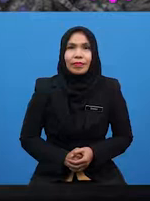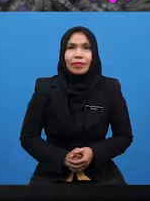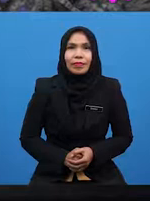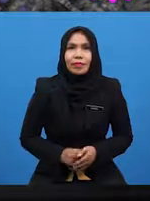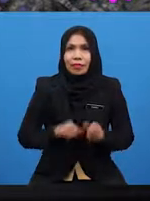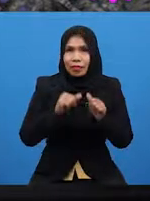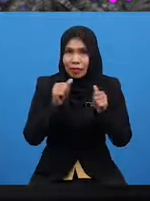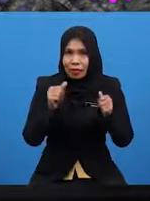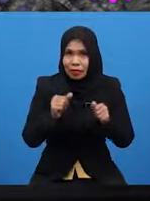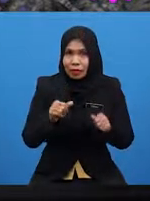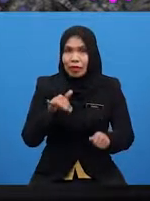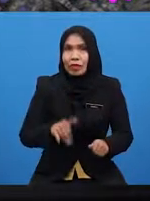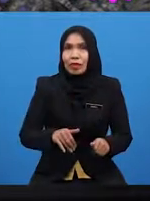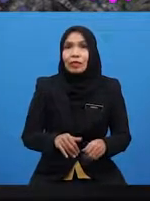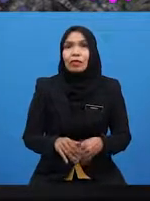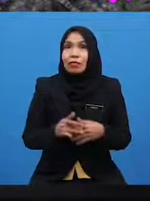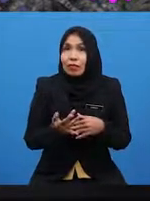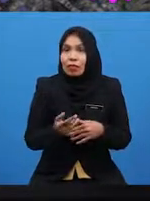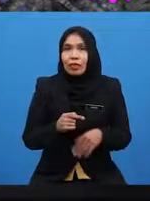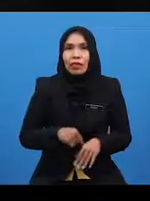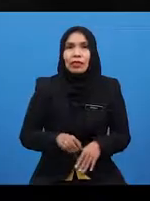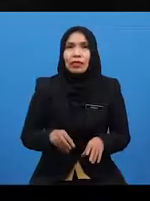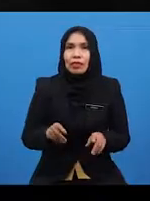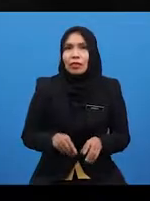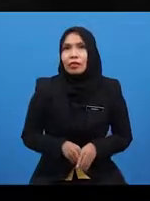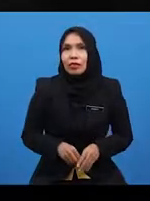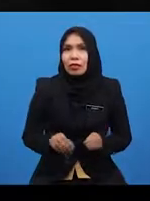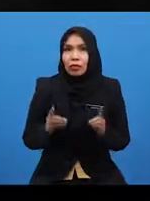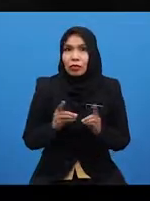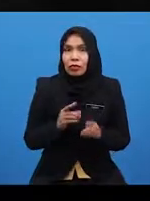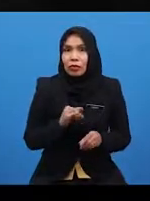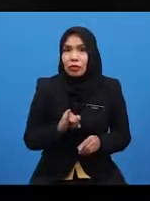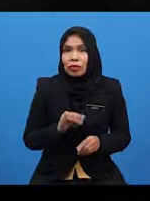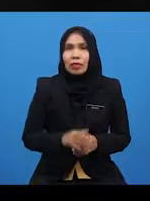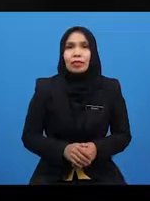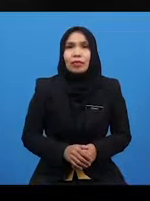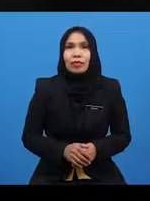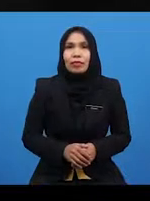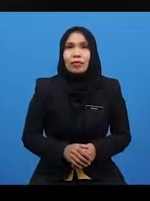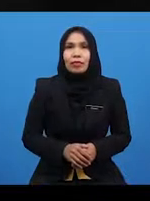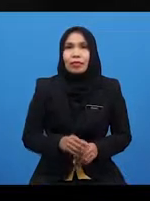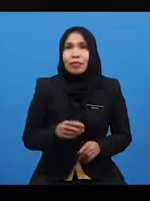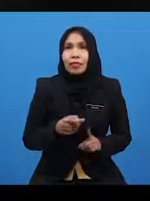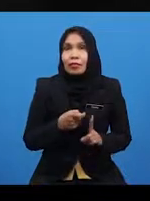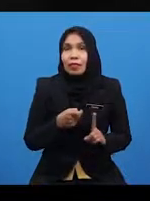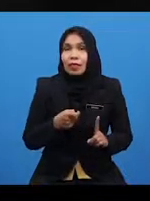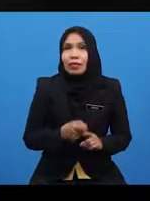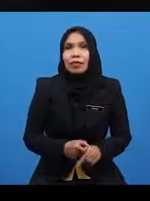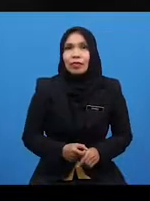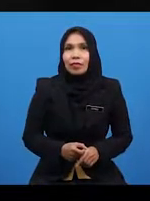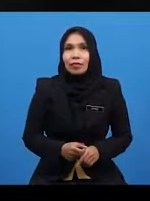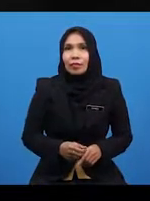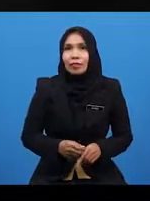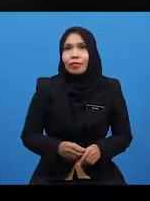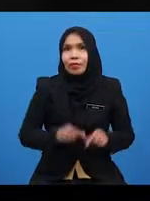Arca yang paling awal dijumpai merupakan arca ukiran daripada gading, tulang, tanduk dan